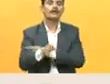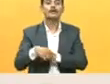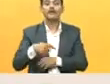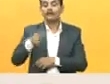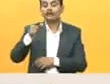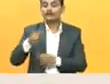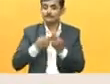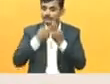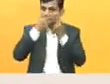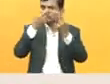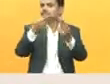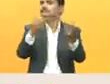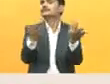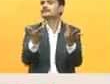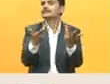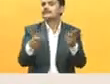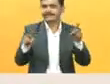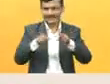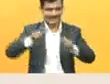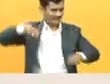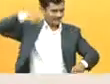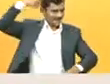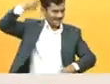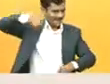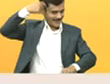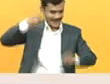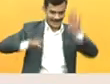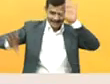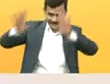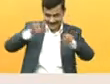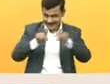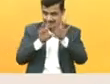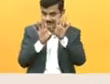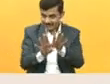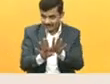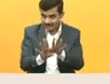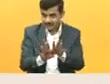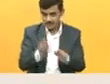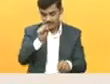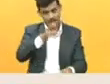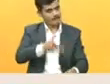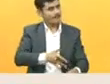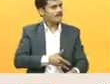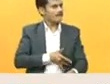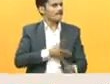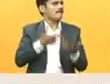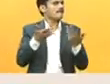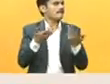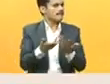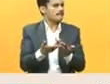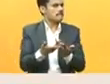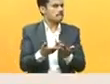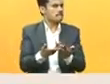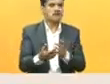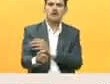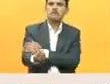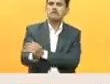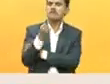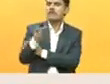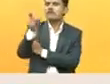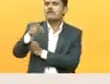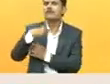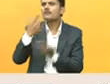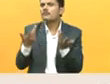ये कहानी आपको फिल्मी सीन जैसी लगती होगी। आपको लग रहा होगा इतनी हिम्मत दिखाने